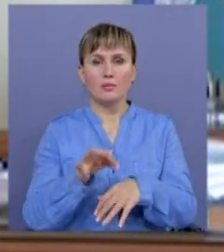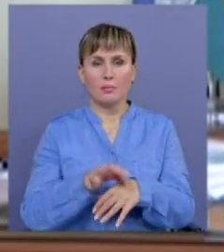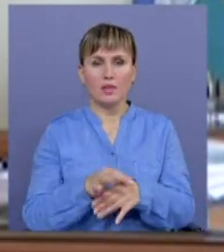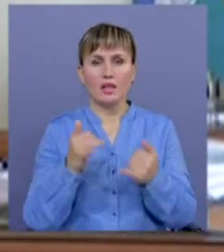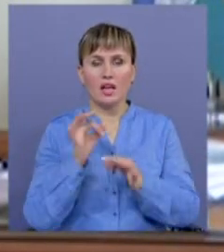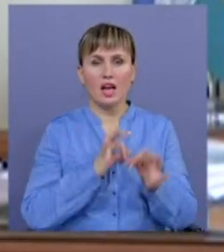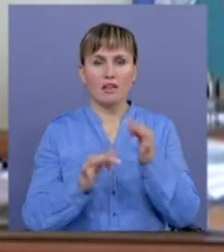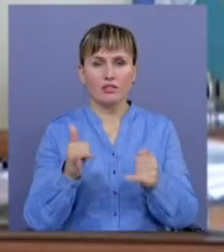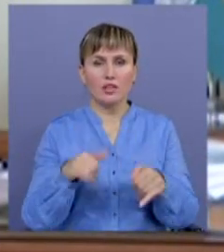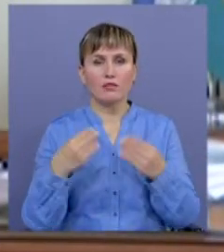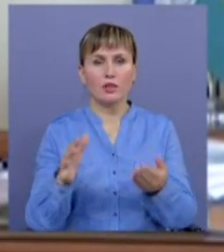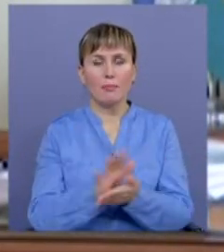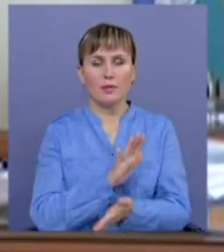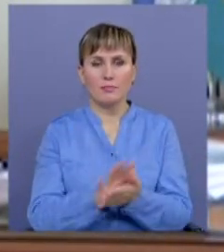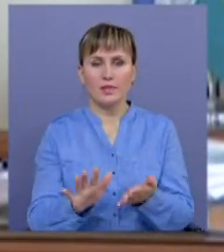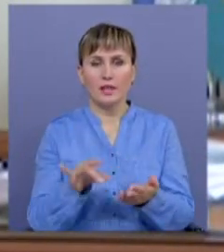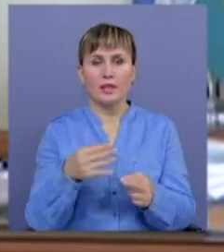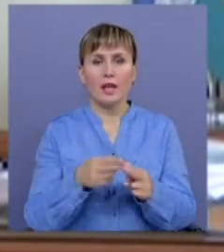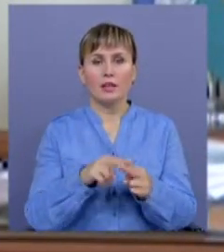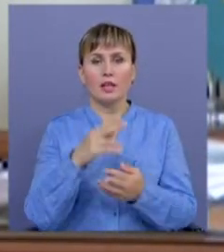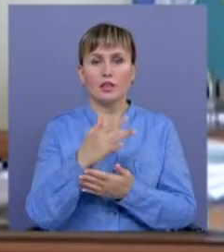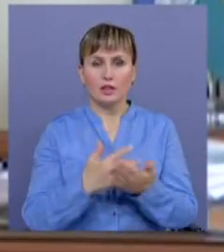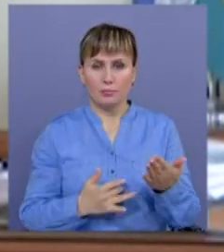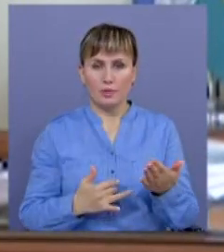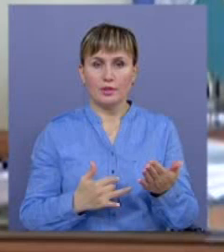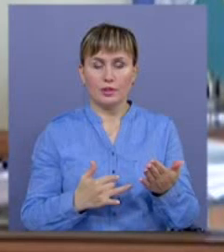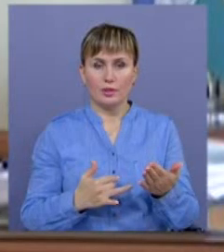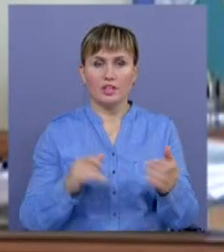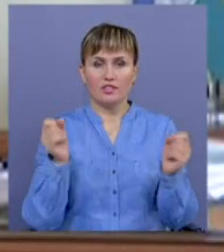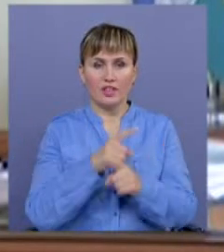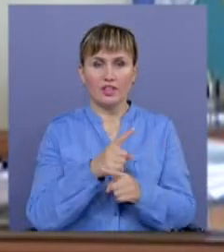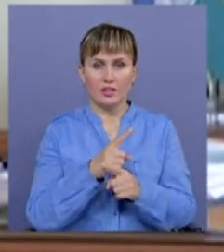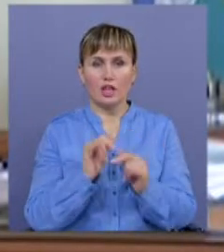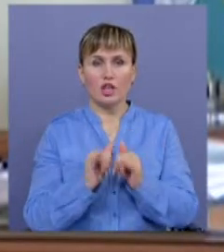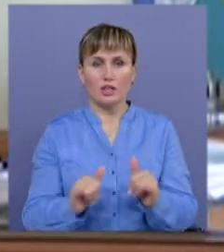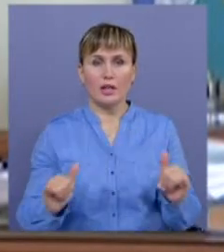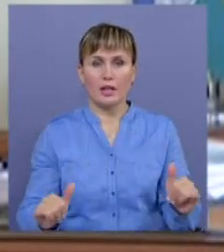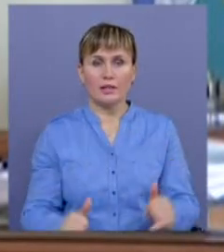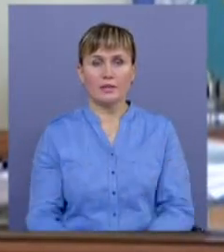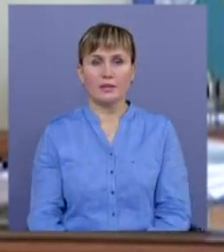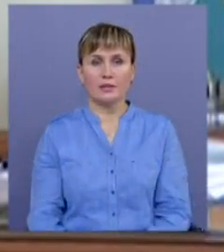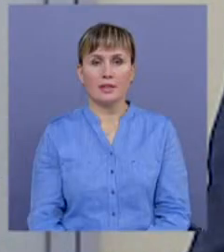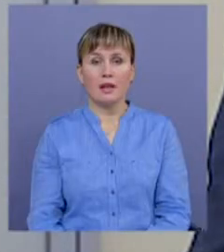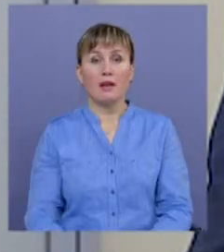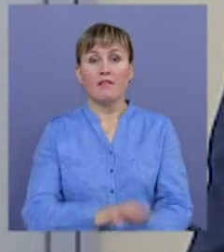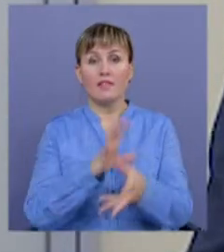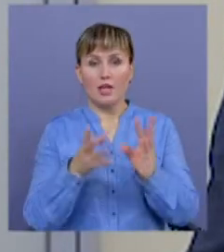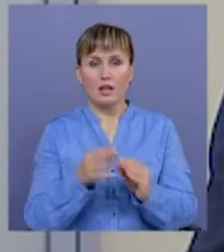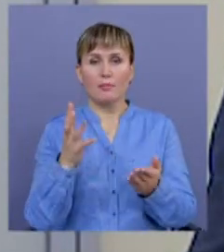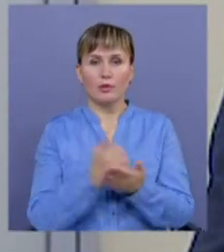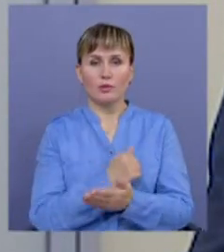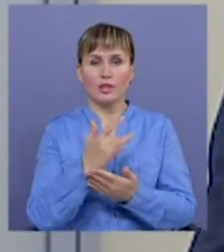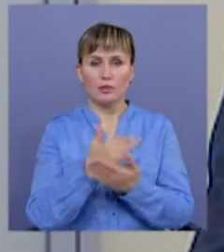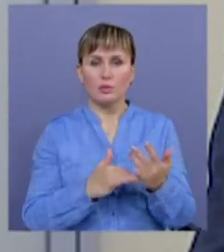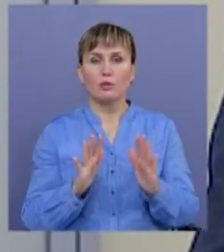сейчас отпускаются бесплатно? И этот список, насколько мне известно, он расширяется? В целом, получается, данный список